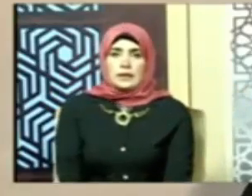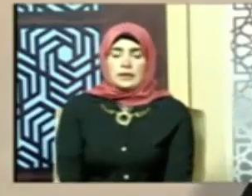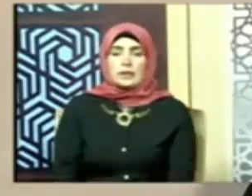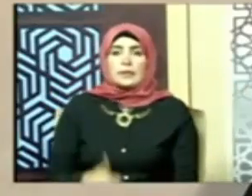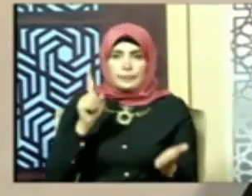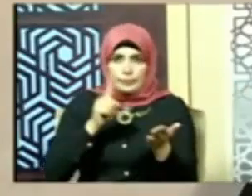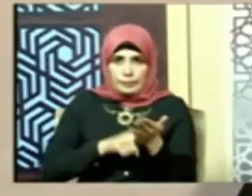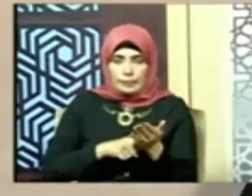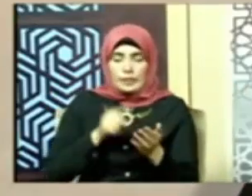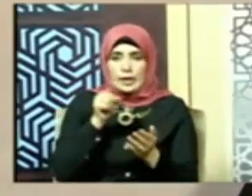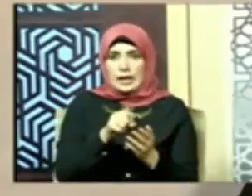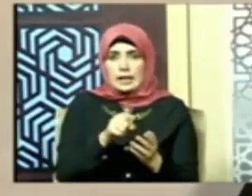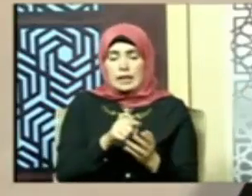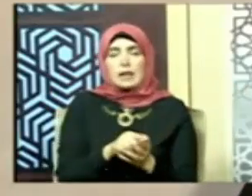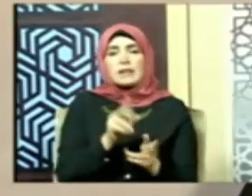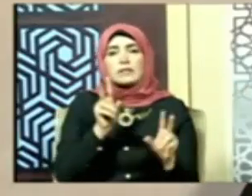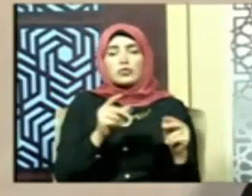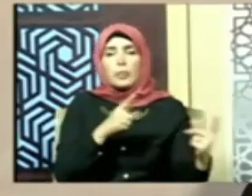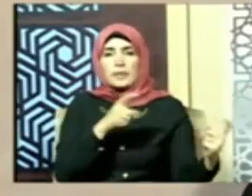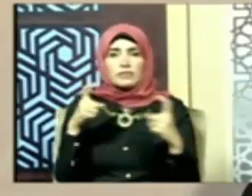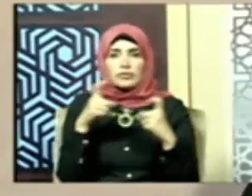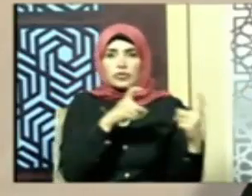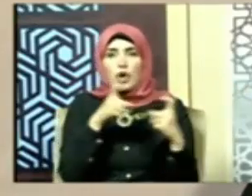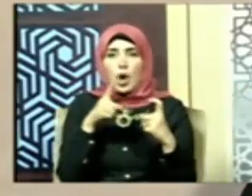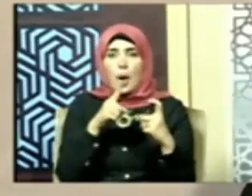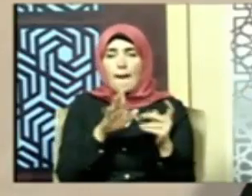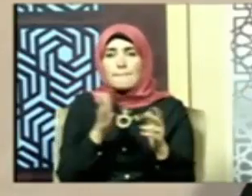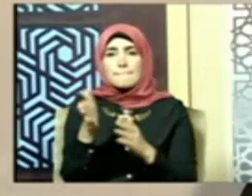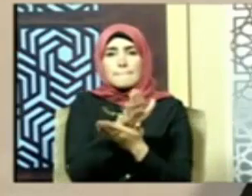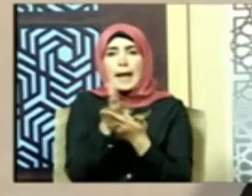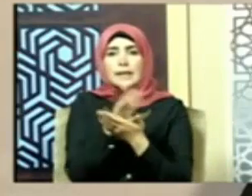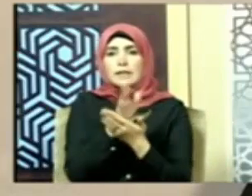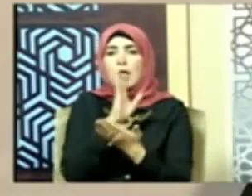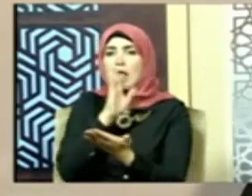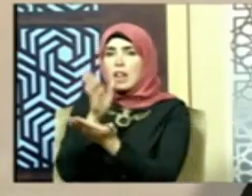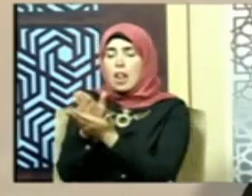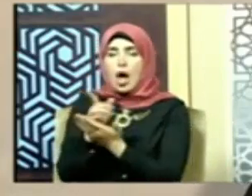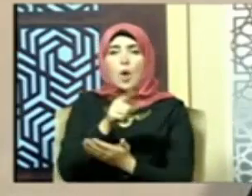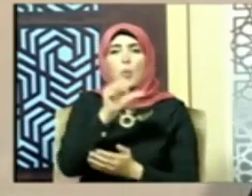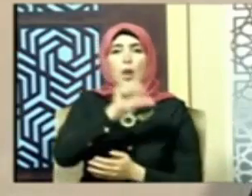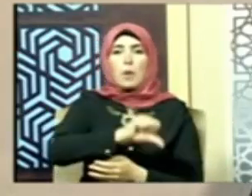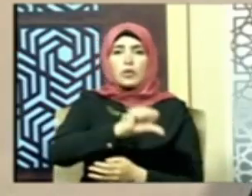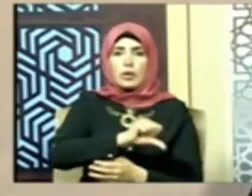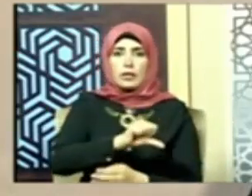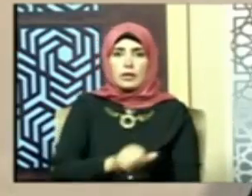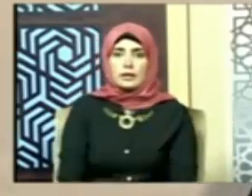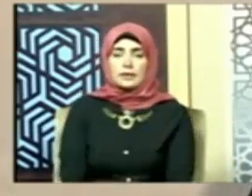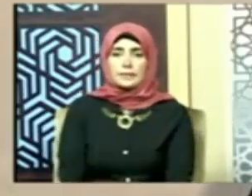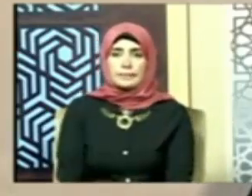فإن الصراع بين الحق والباطل،